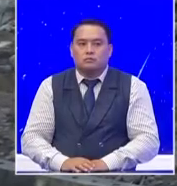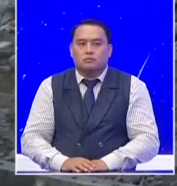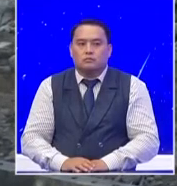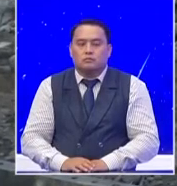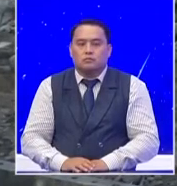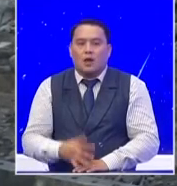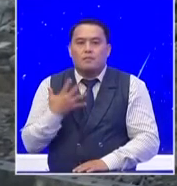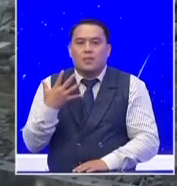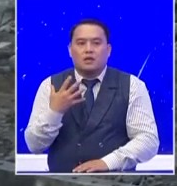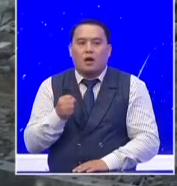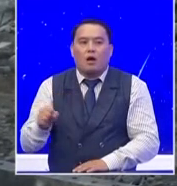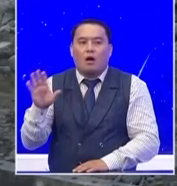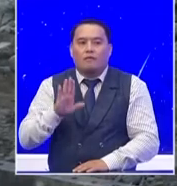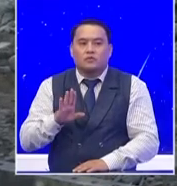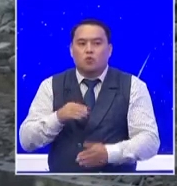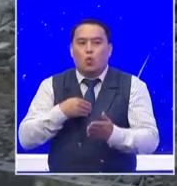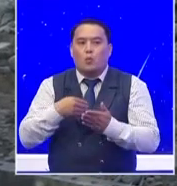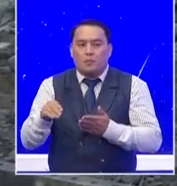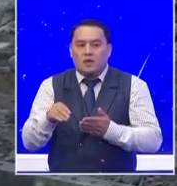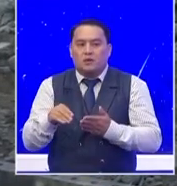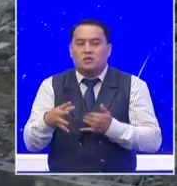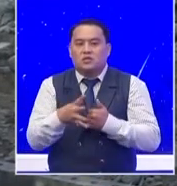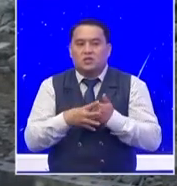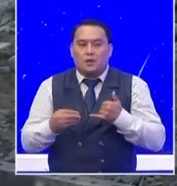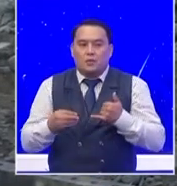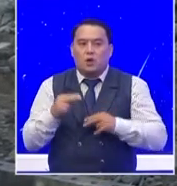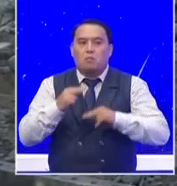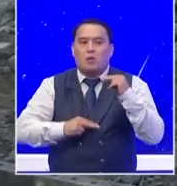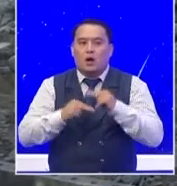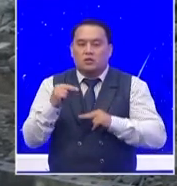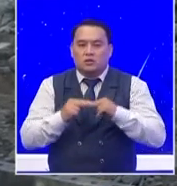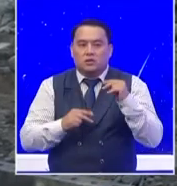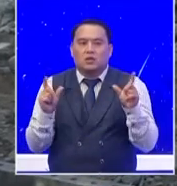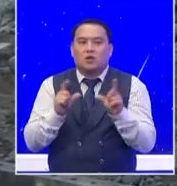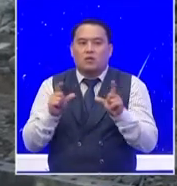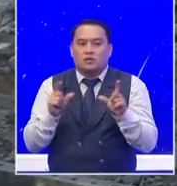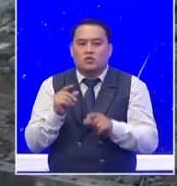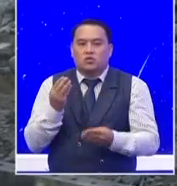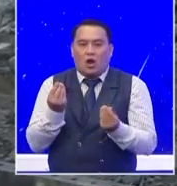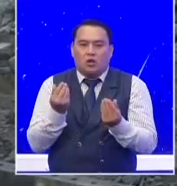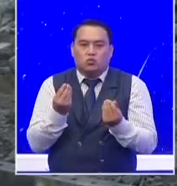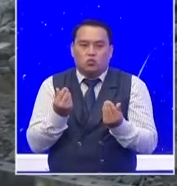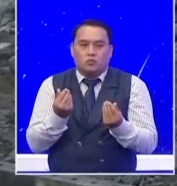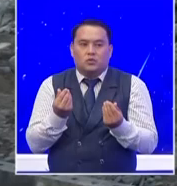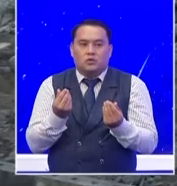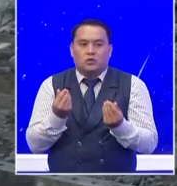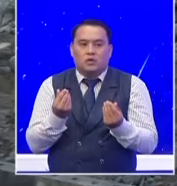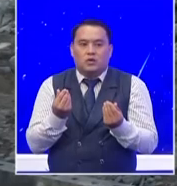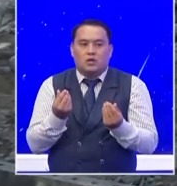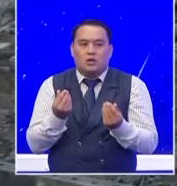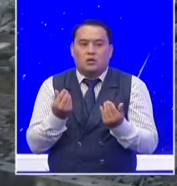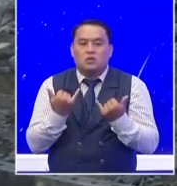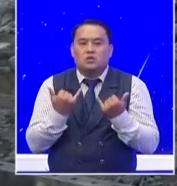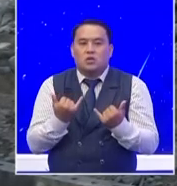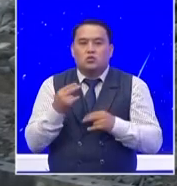5 августа через нотариус купил вот этот земельный участок под магазин, строительство магазина, на частную собственность. Вот теперь